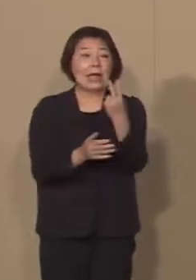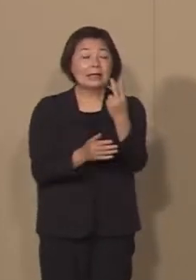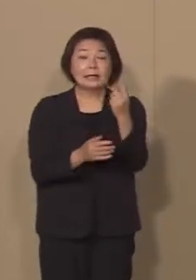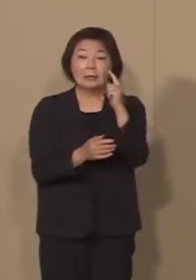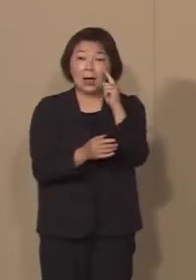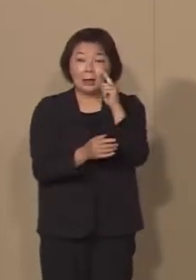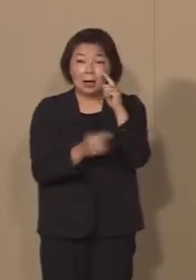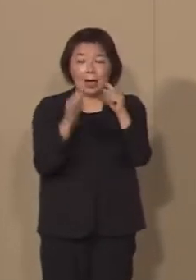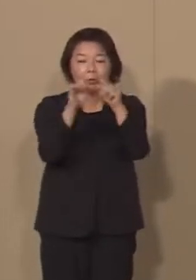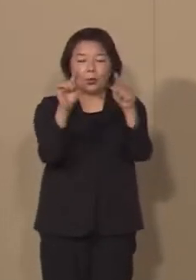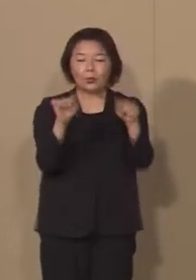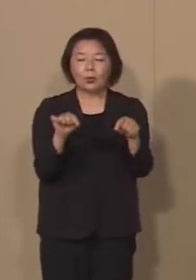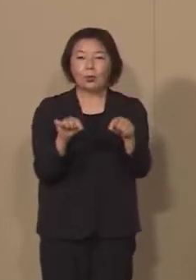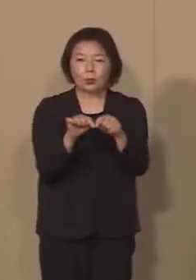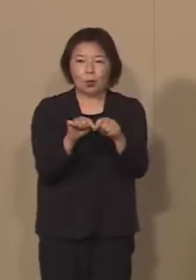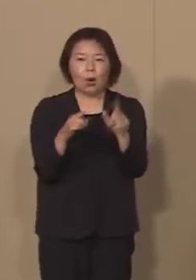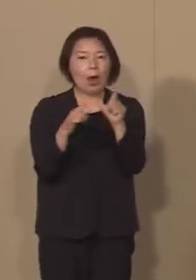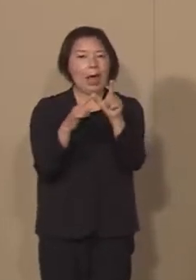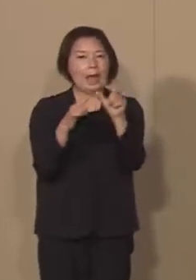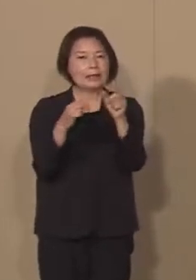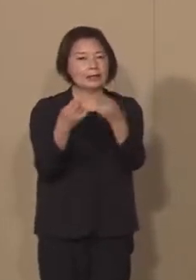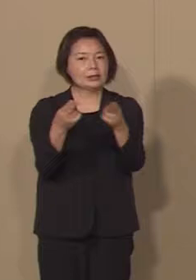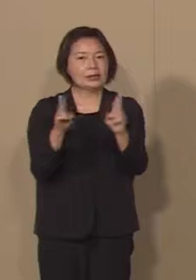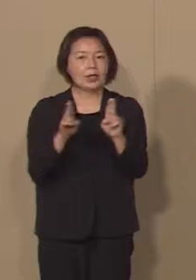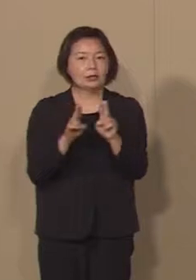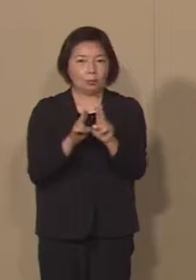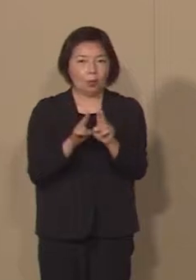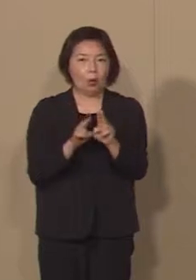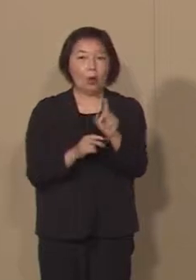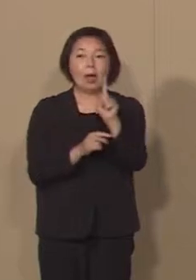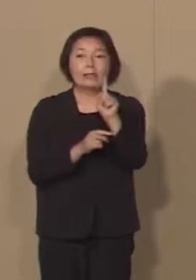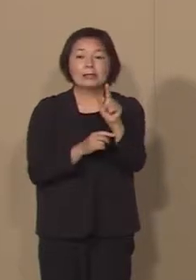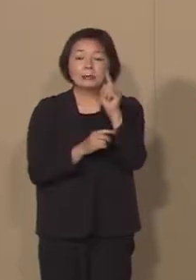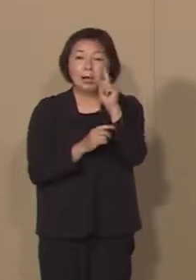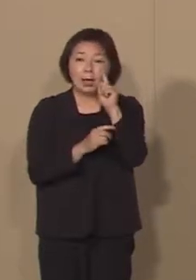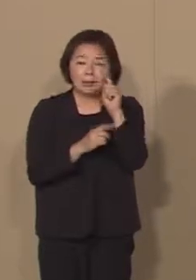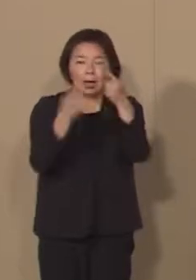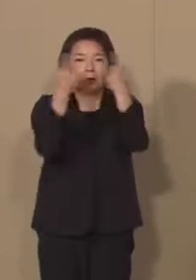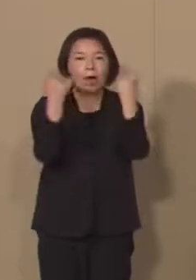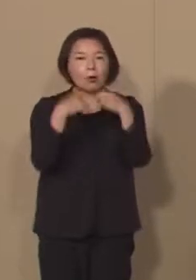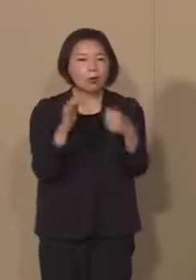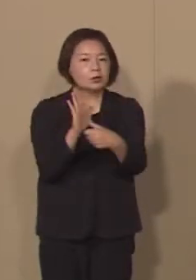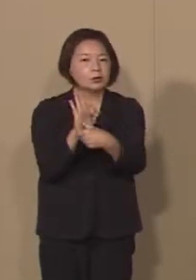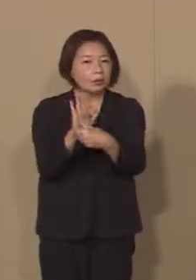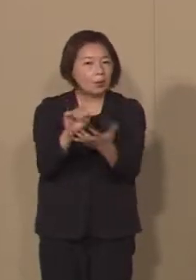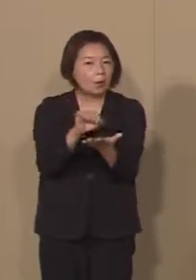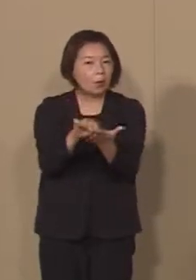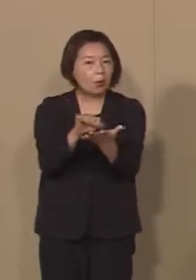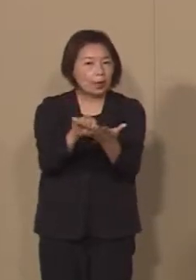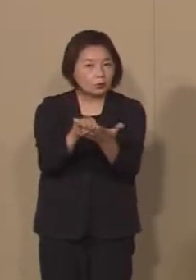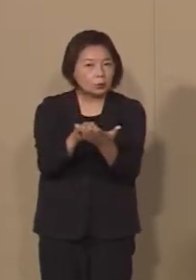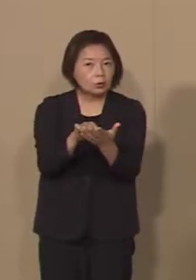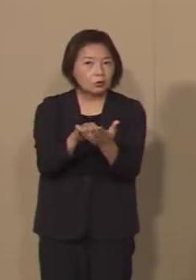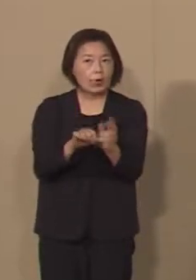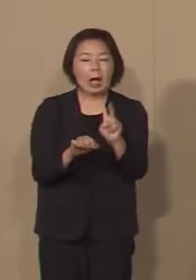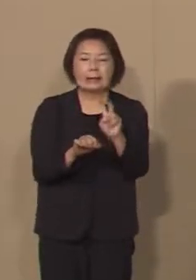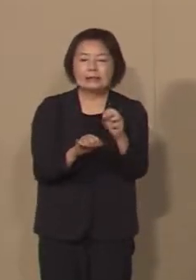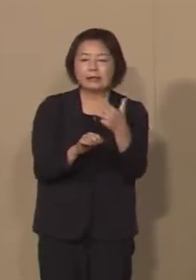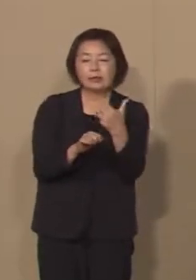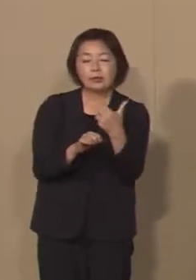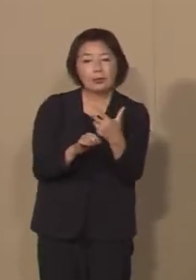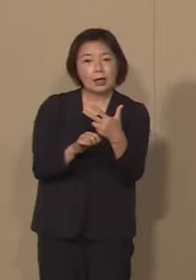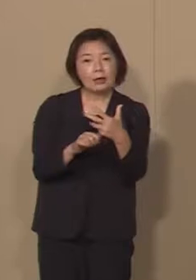& anhk 塗装1枚目は個人名なんで nhk等の人っていうのは27戦局舎でてなれ